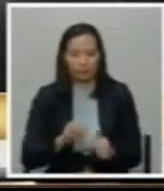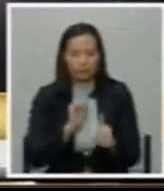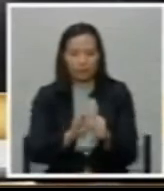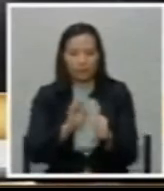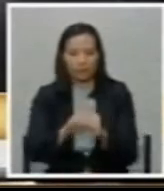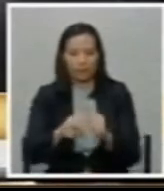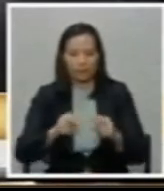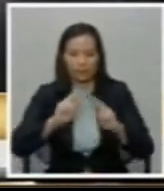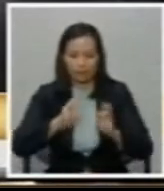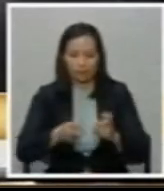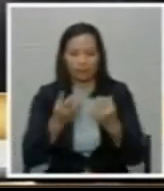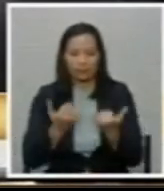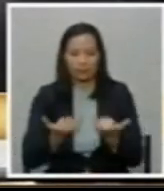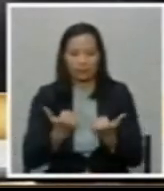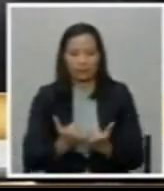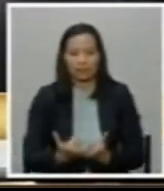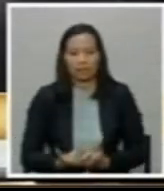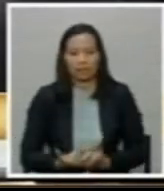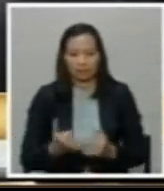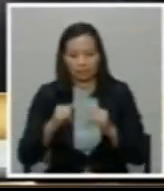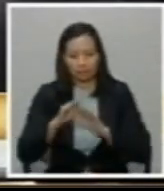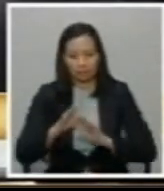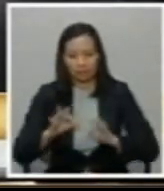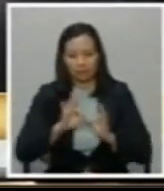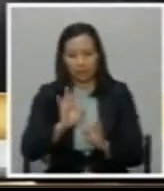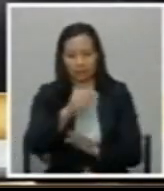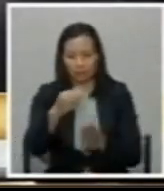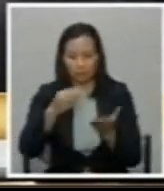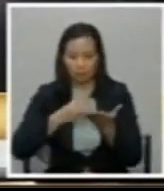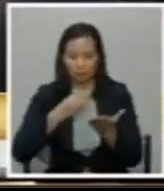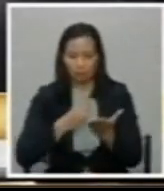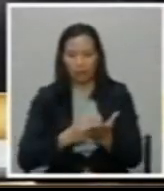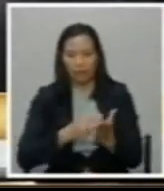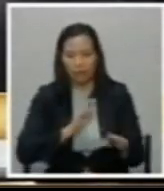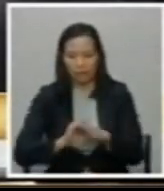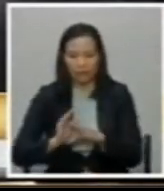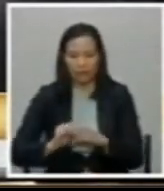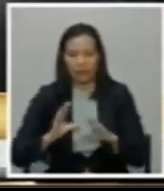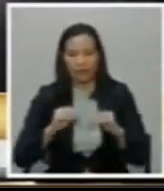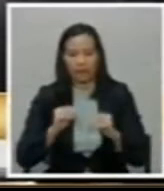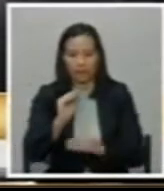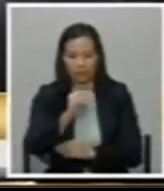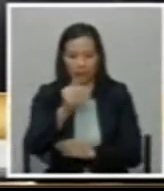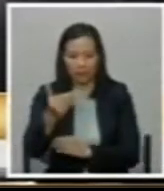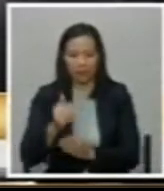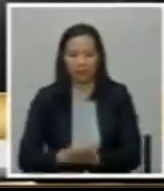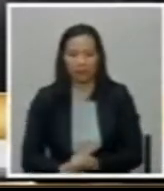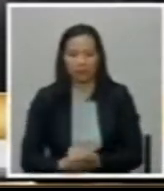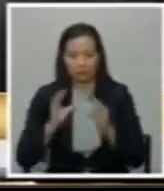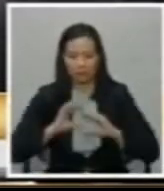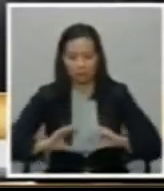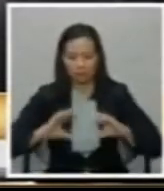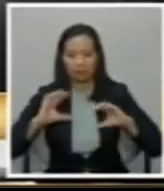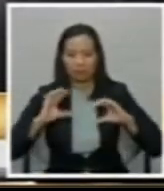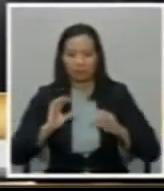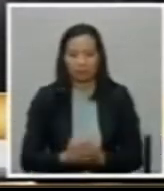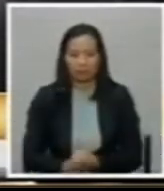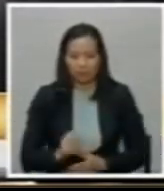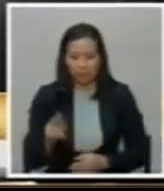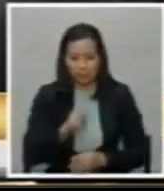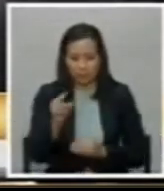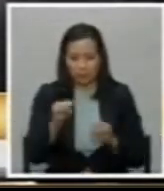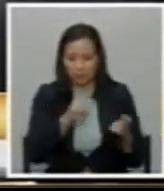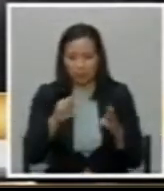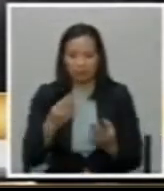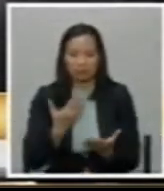ริงๆแล้วเรื่องนี้น่าจะต้องเป็นวาระแห่งชาตินะครับที่ต้องดูแลกันแล้วไหนๆรัฐบาลเองก็ใช้วิธี